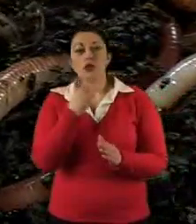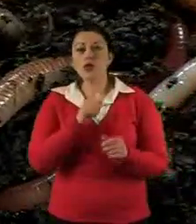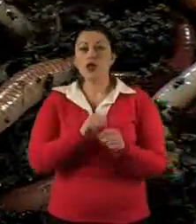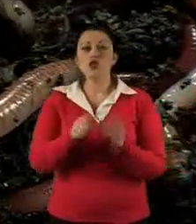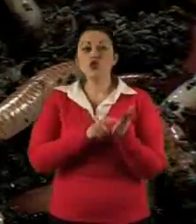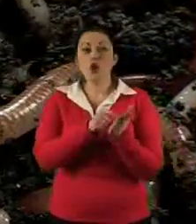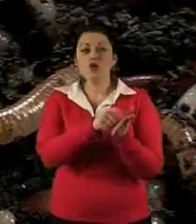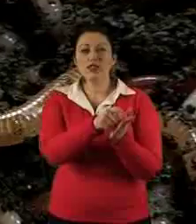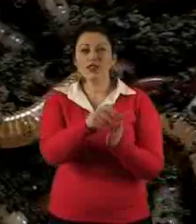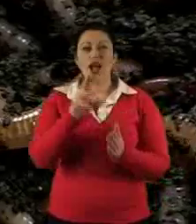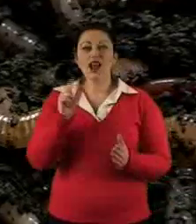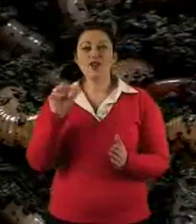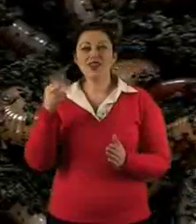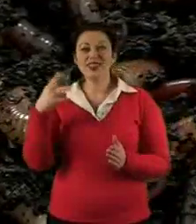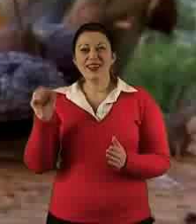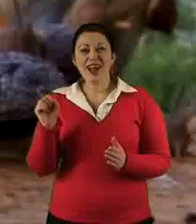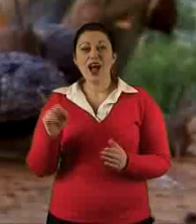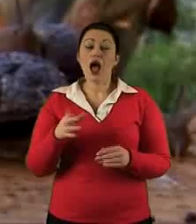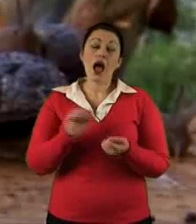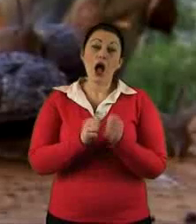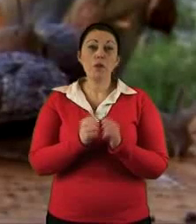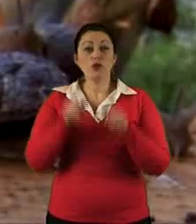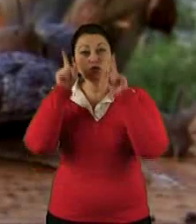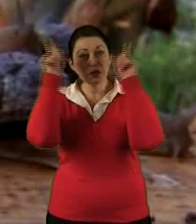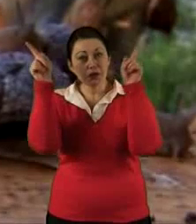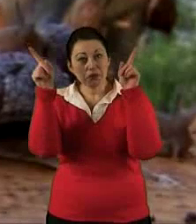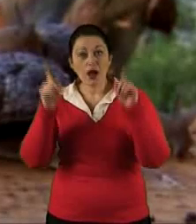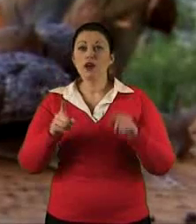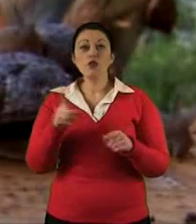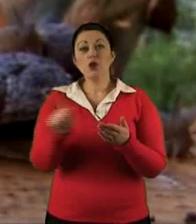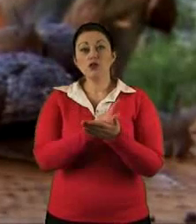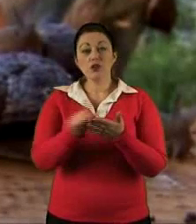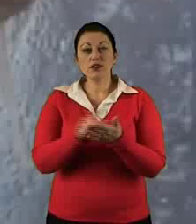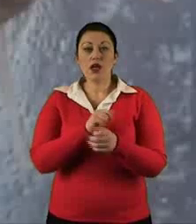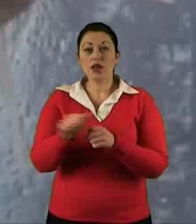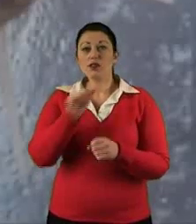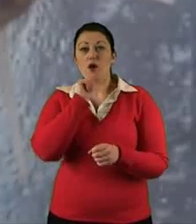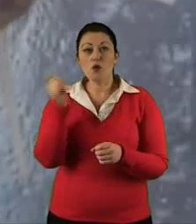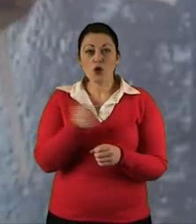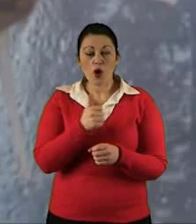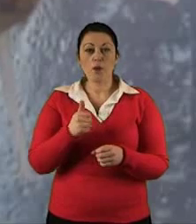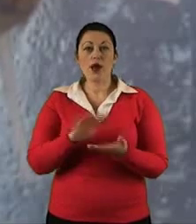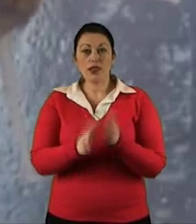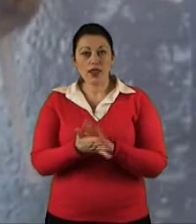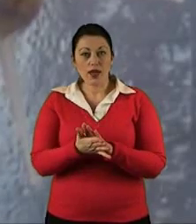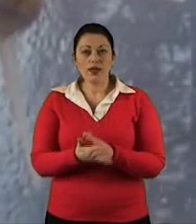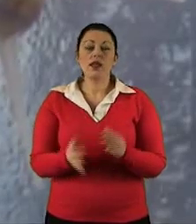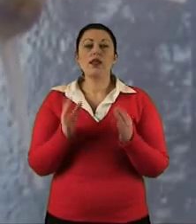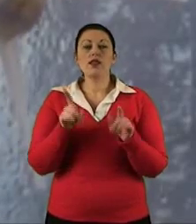być dżdżownica kalifornijska? A może ślimaczy biznes jest szansą na podbój europejskiego